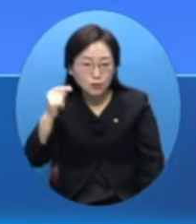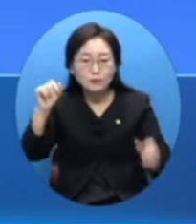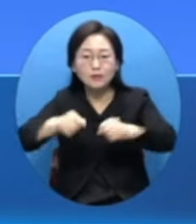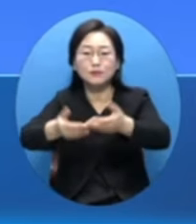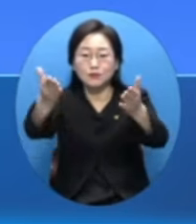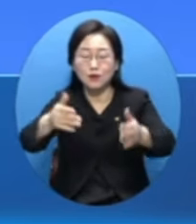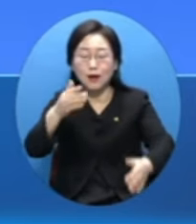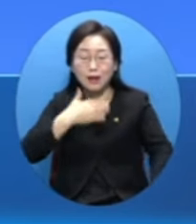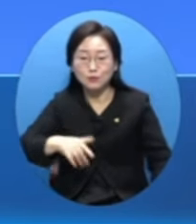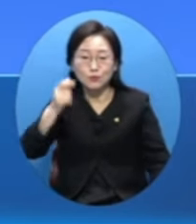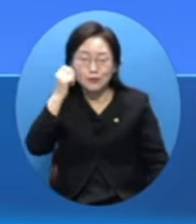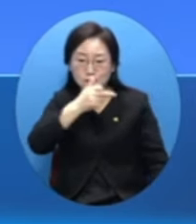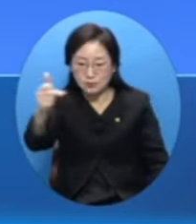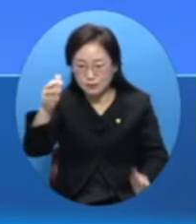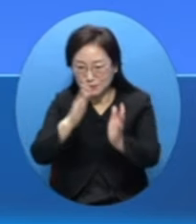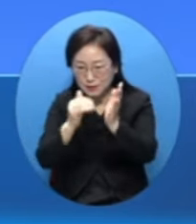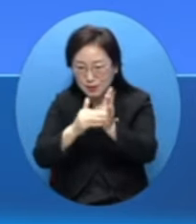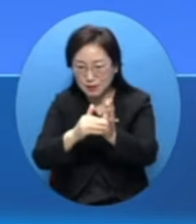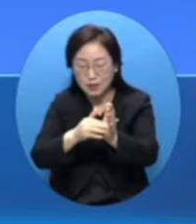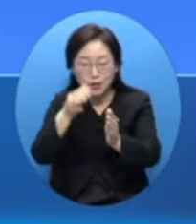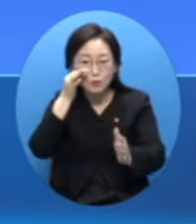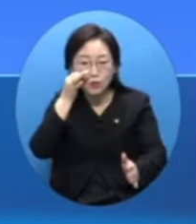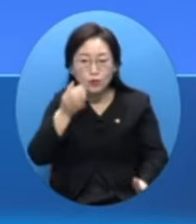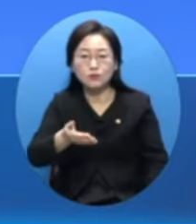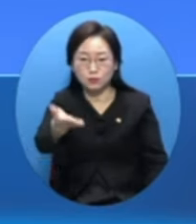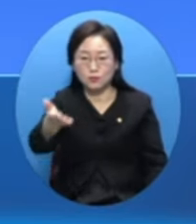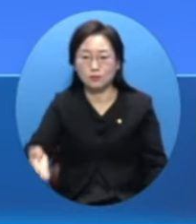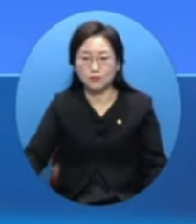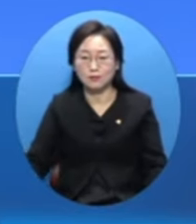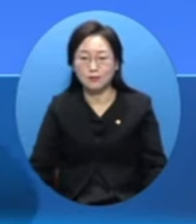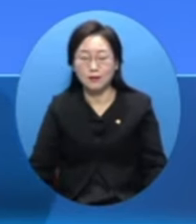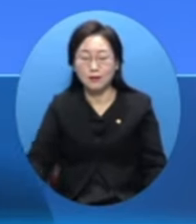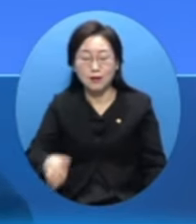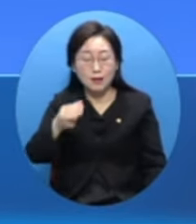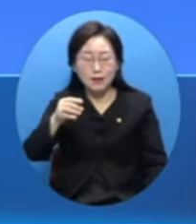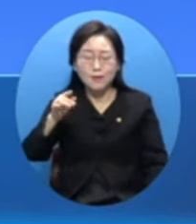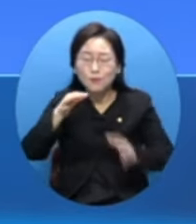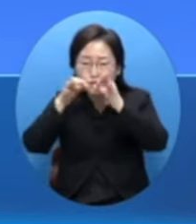내가 알지 못하는 크고 은면한 일을 내게 보이리라. 내게